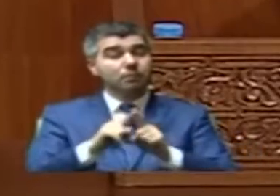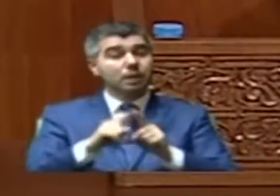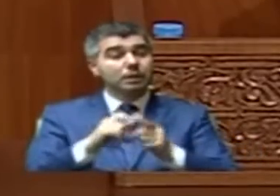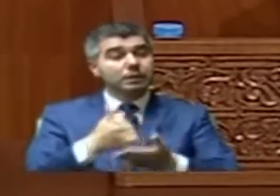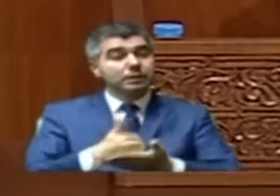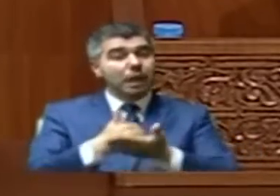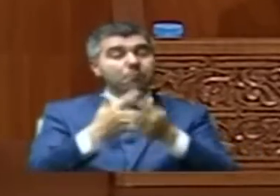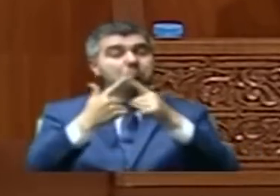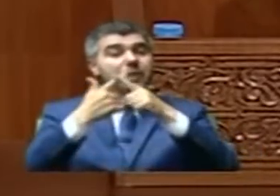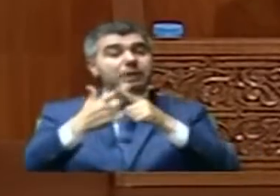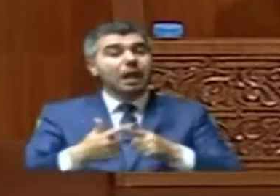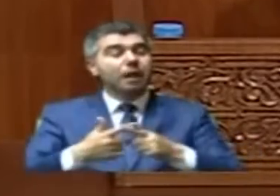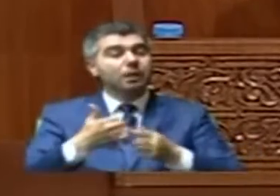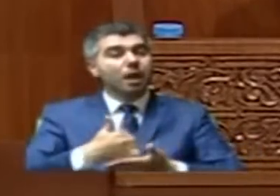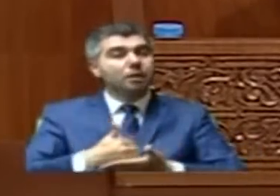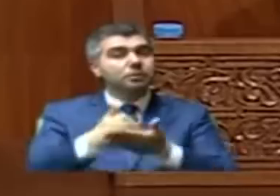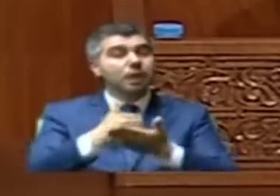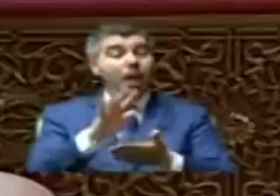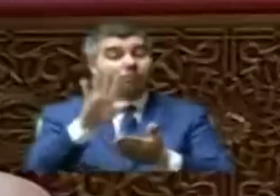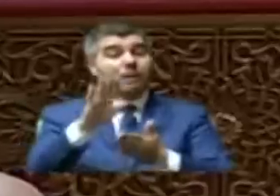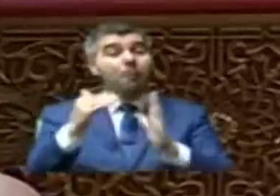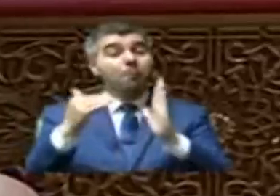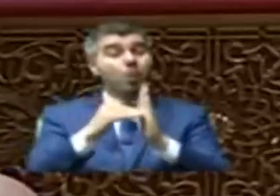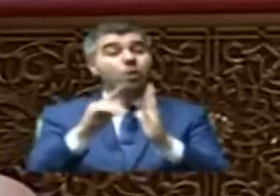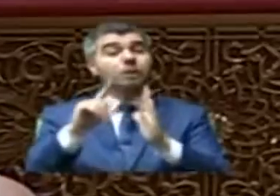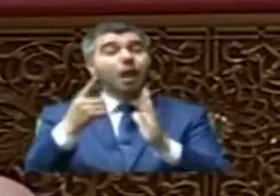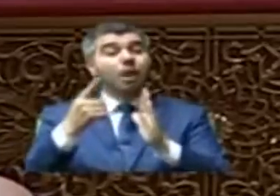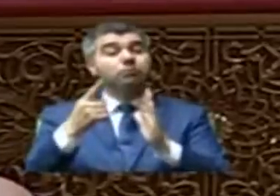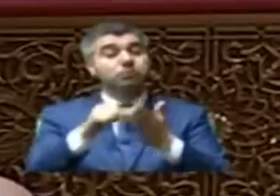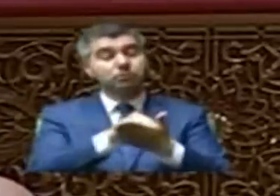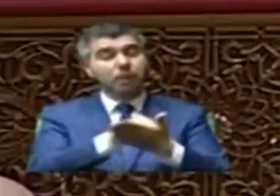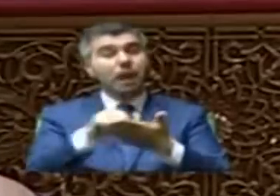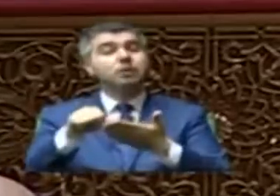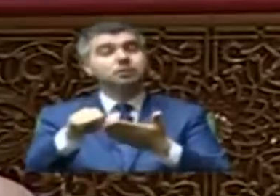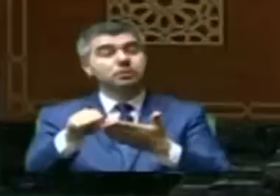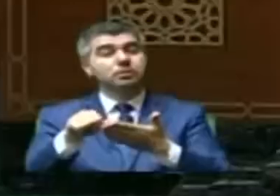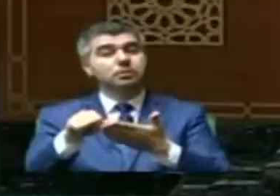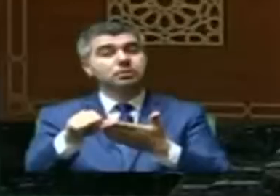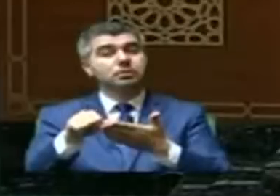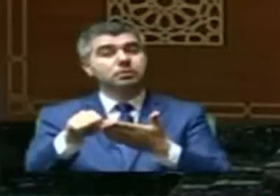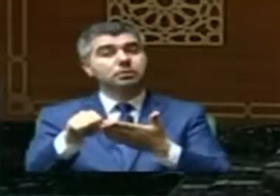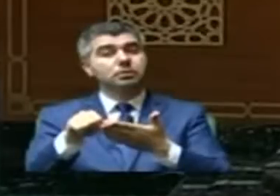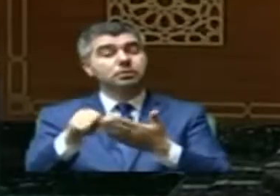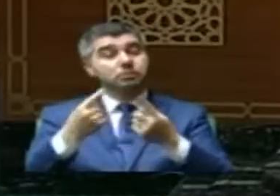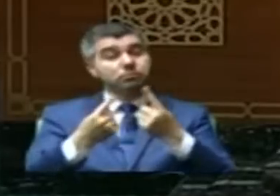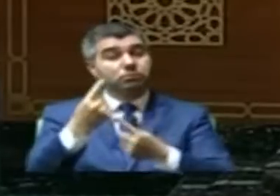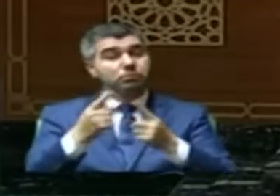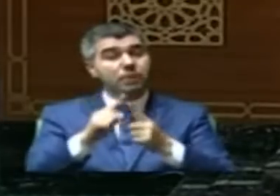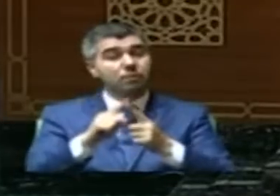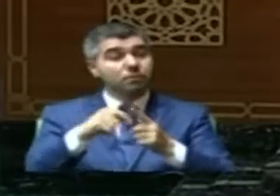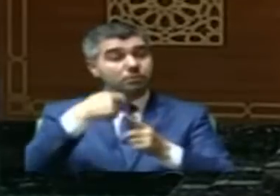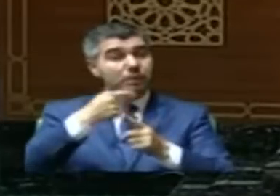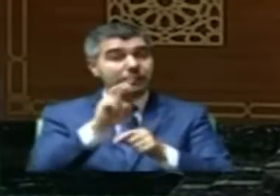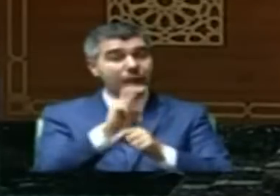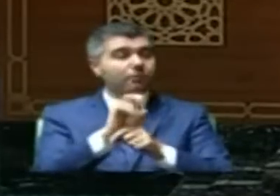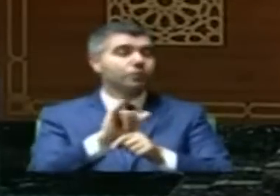مالي مباشر يذهب إلى 5 مليون درهم مباشرة، بدون ما كيرجعش للاستثمارات،